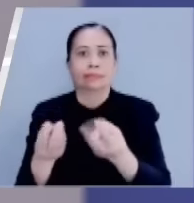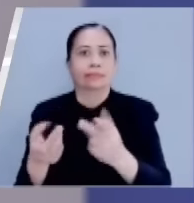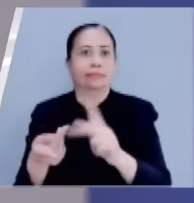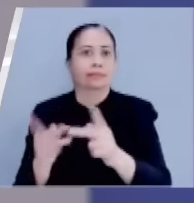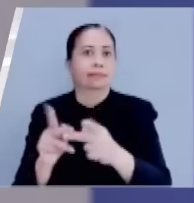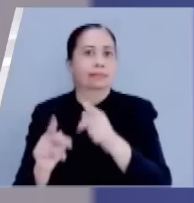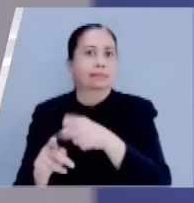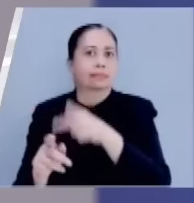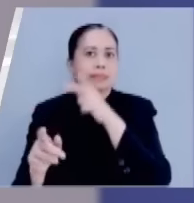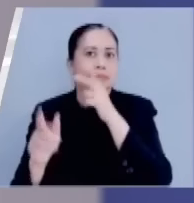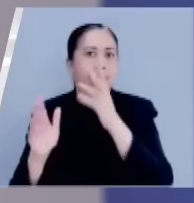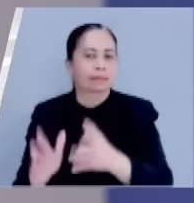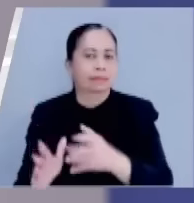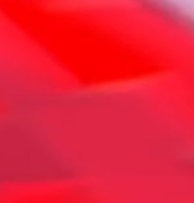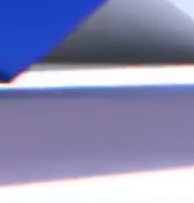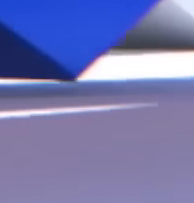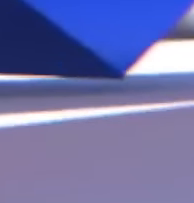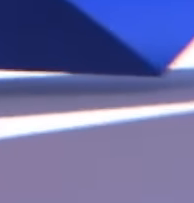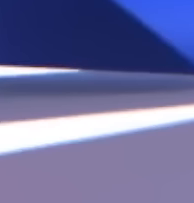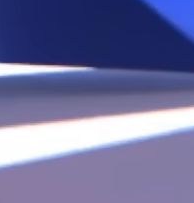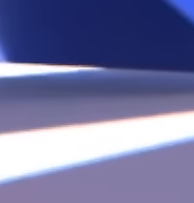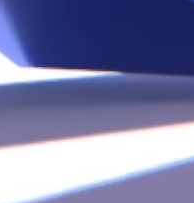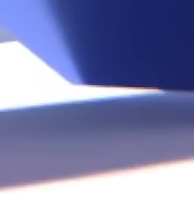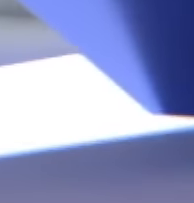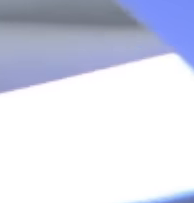suspect. Nakatutok si June Veneracion.